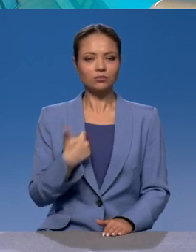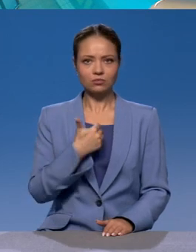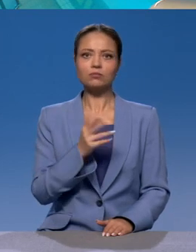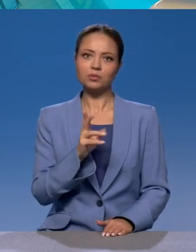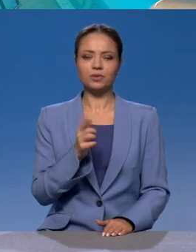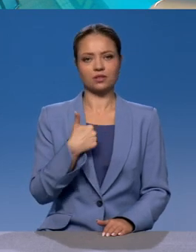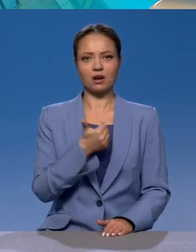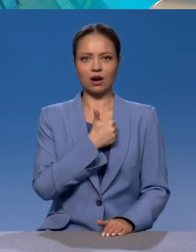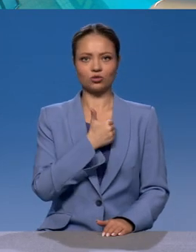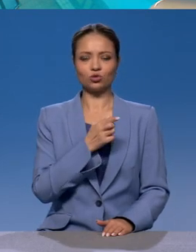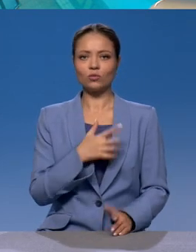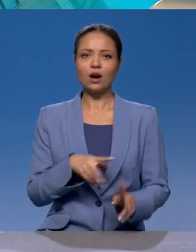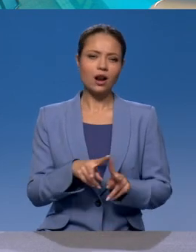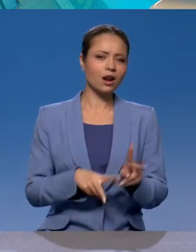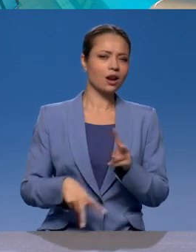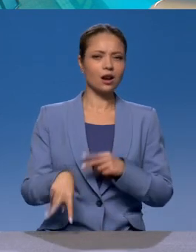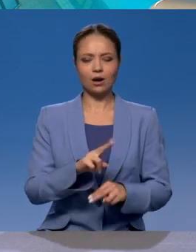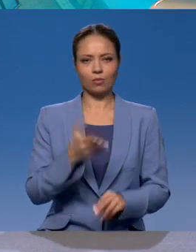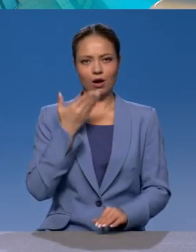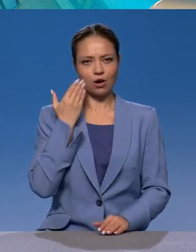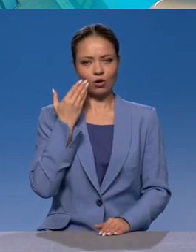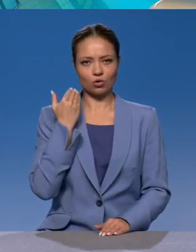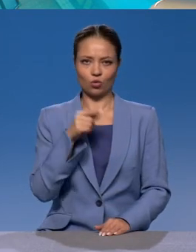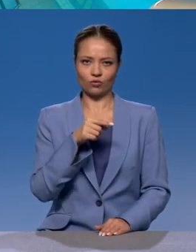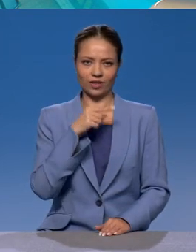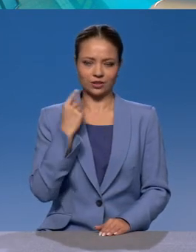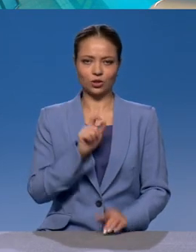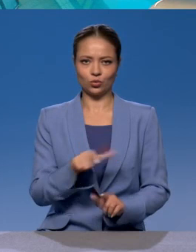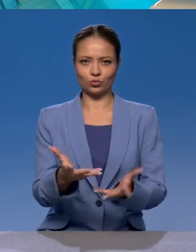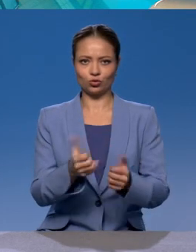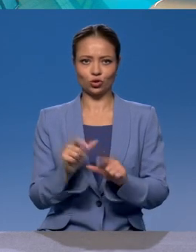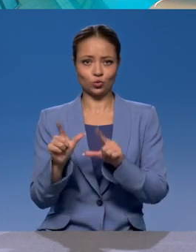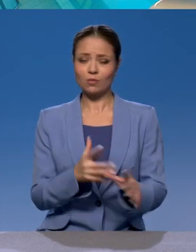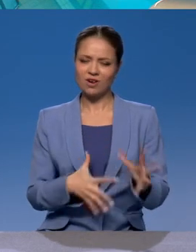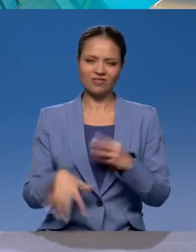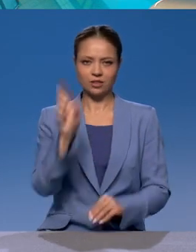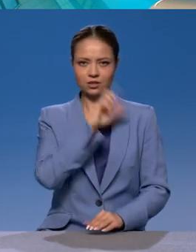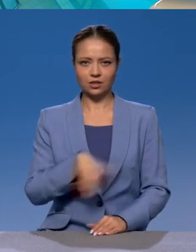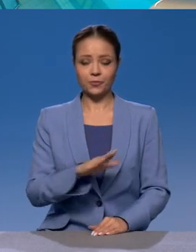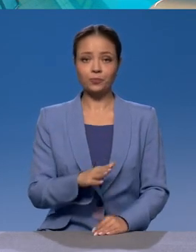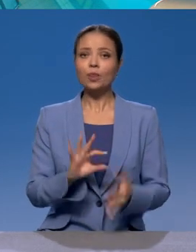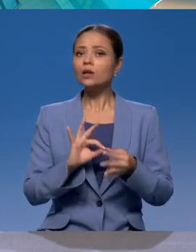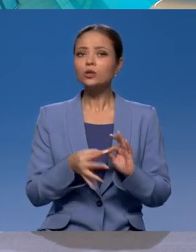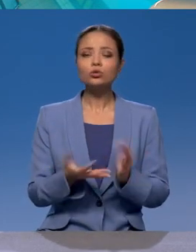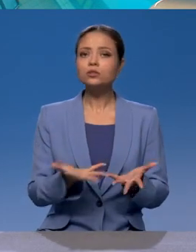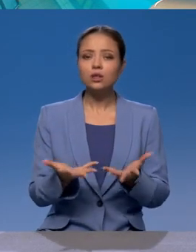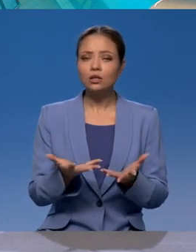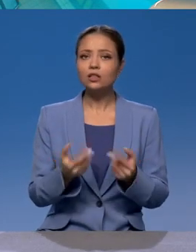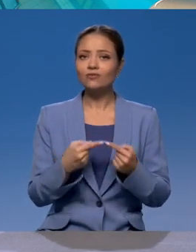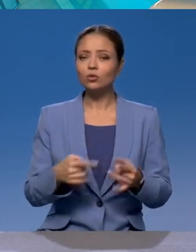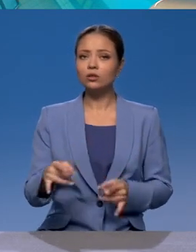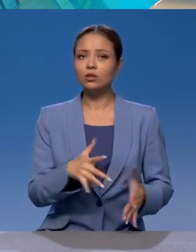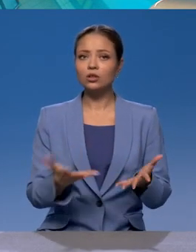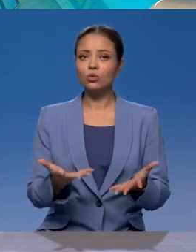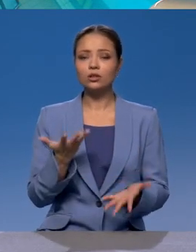так же легко было и в России люди получали субсидии, понимаете? По всей стране. Сложности какие с получением субсидий в других регионах